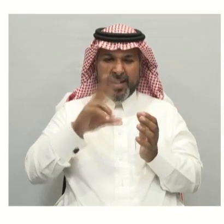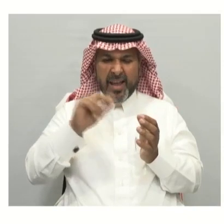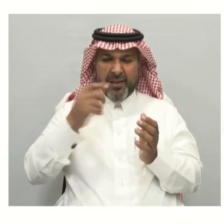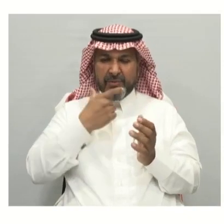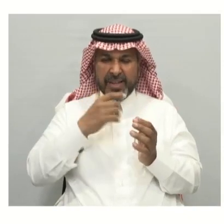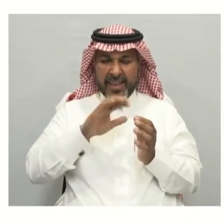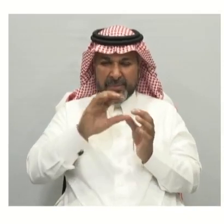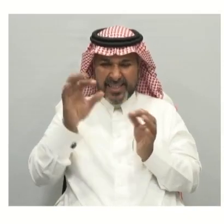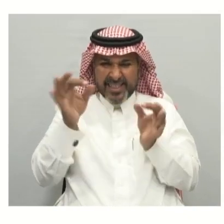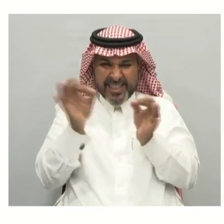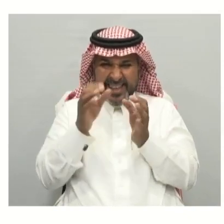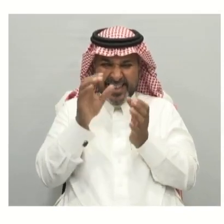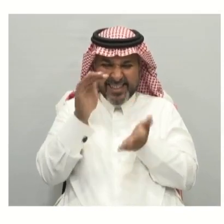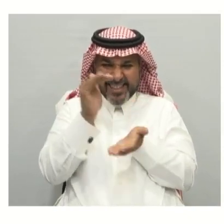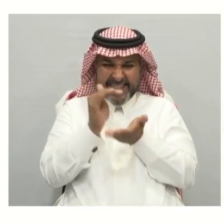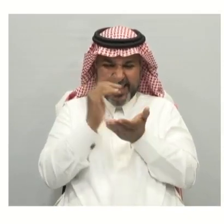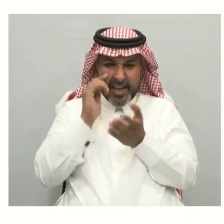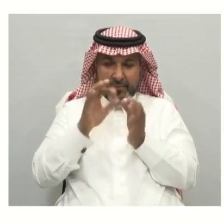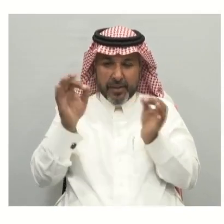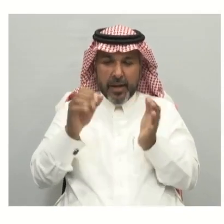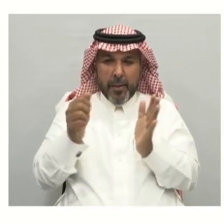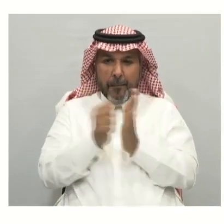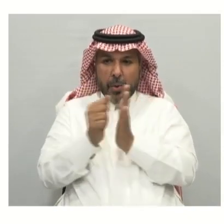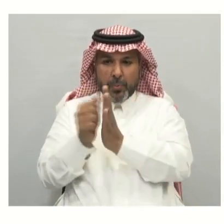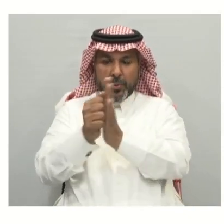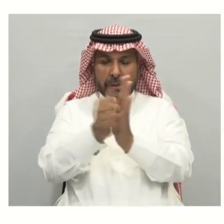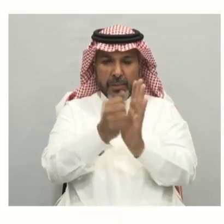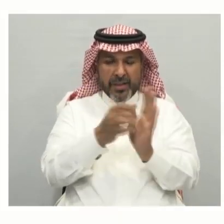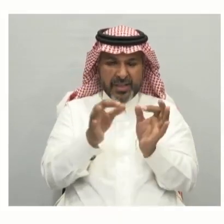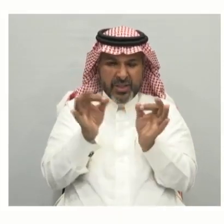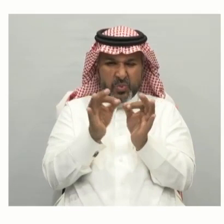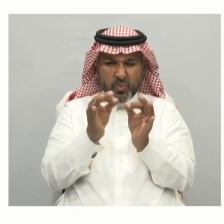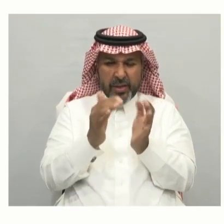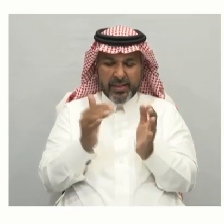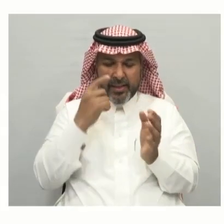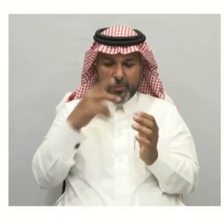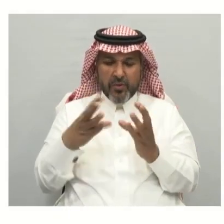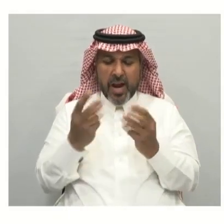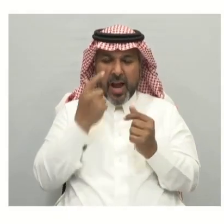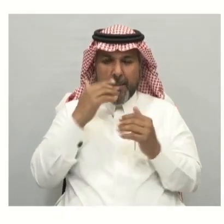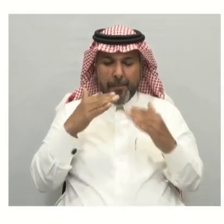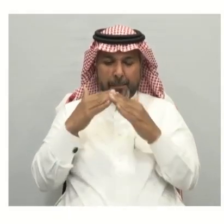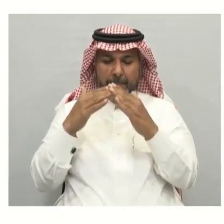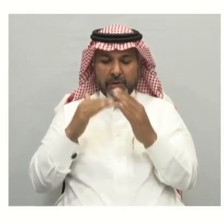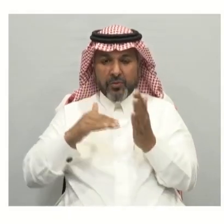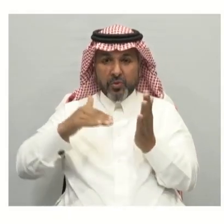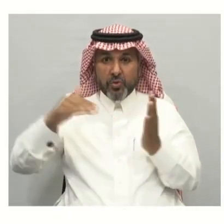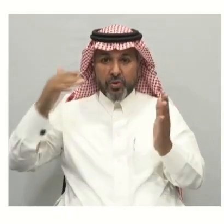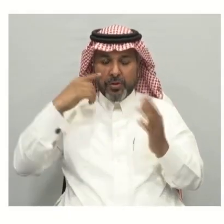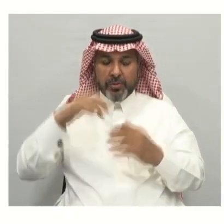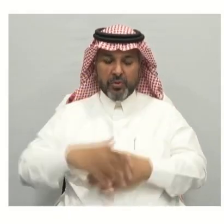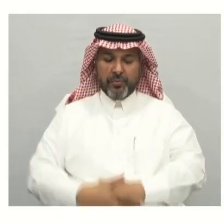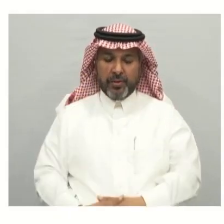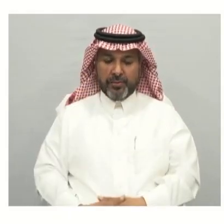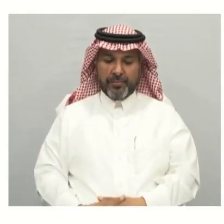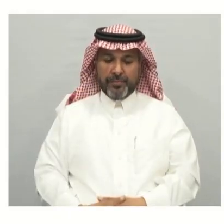يمثل مقدار الزياده في عدد سكان احدى المدن الصغيره صفه العلاقه بين مجموعتي